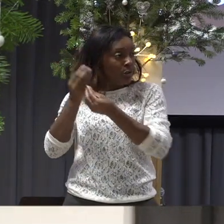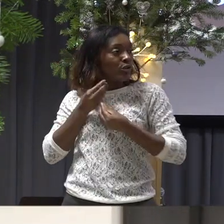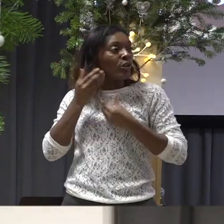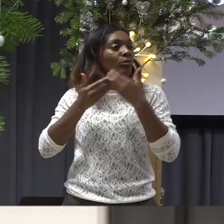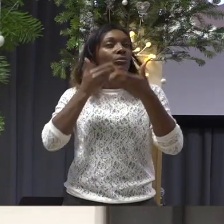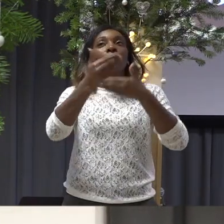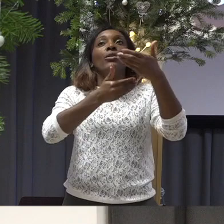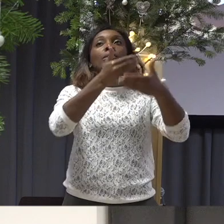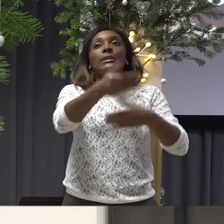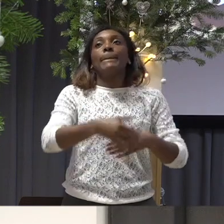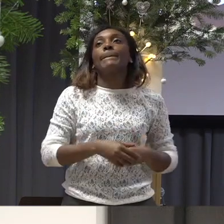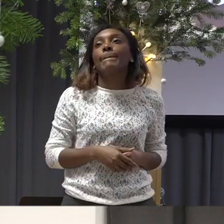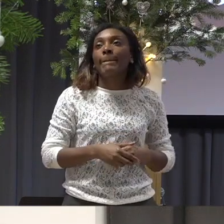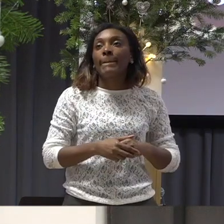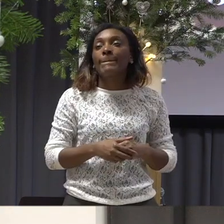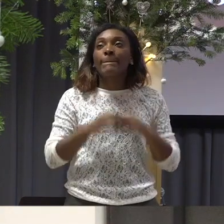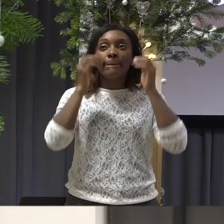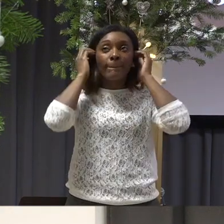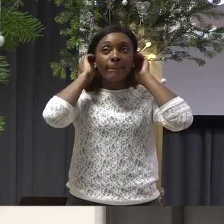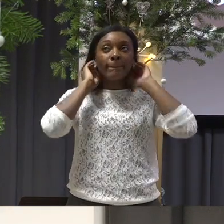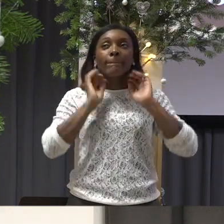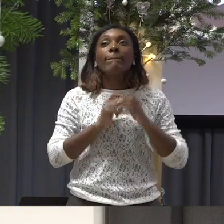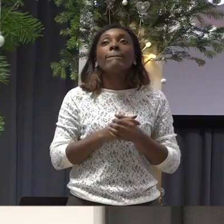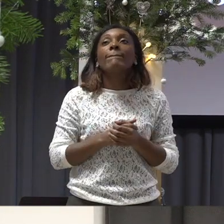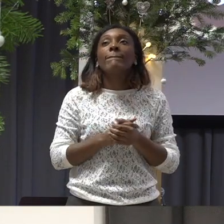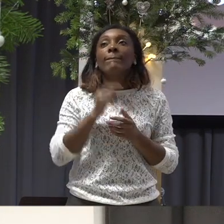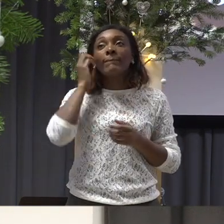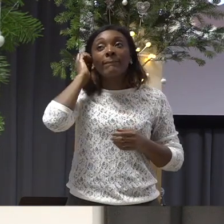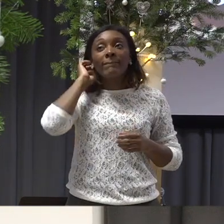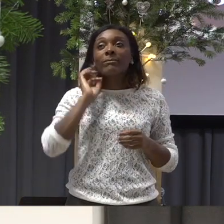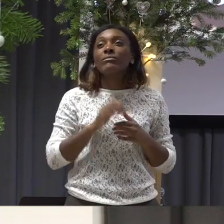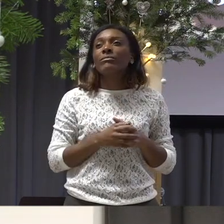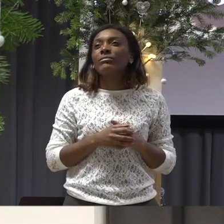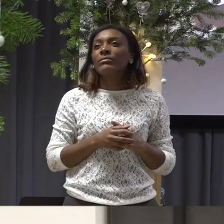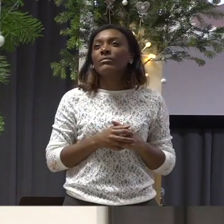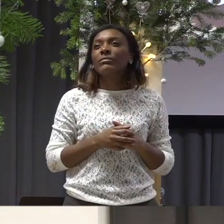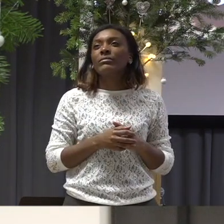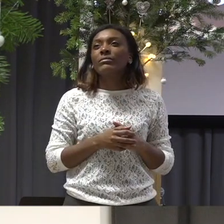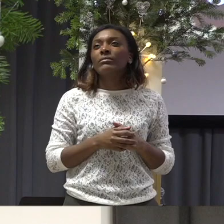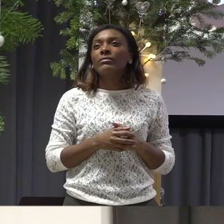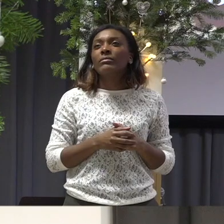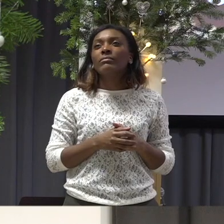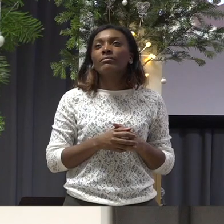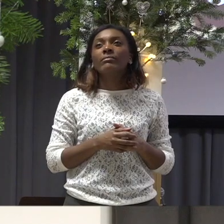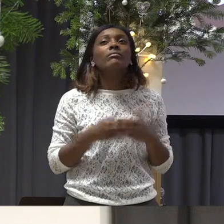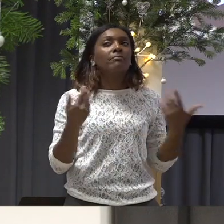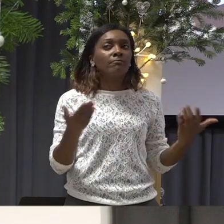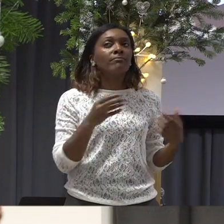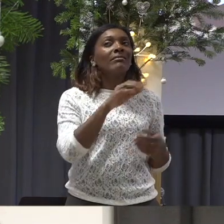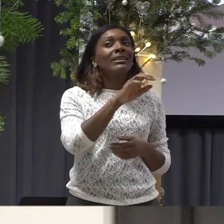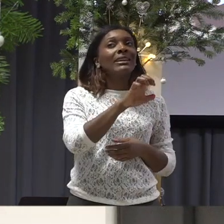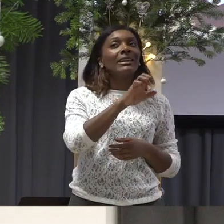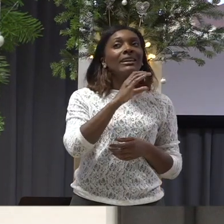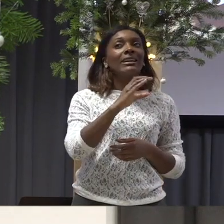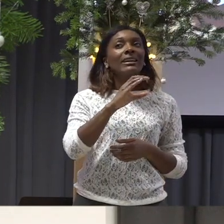moyens, ses forces font quelque chose, je lui donne aussi ce texte. C'est un bon texte d'Ecclésiaste qui dit « J'ai encore vu sur